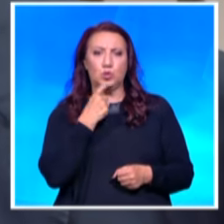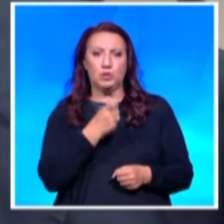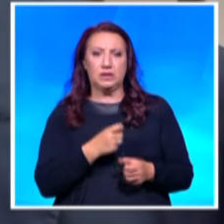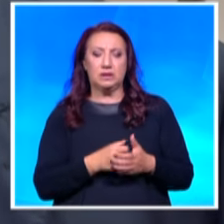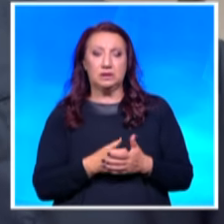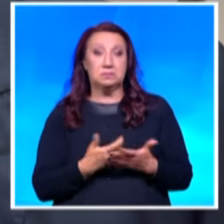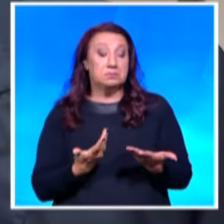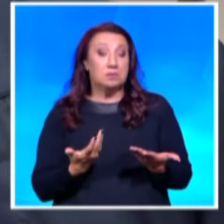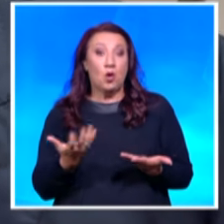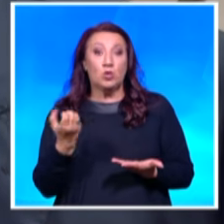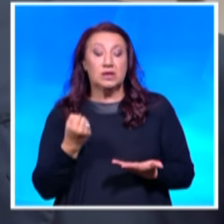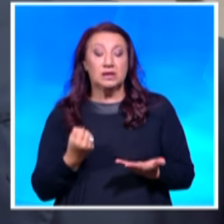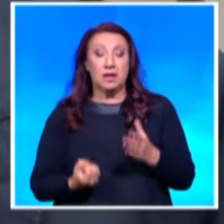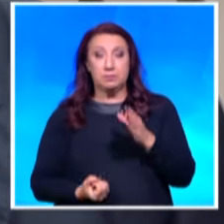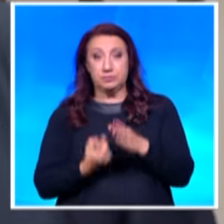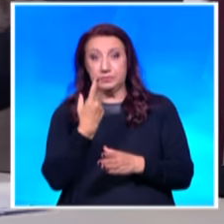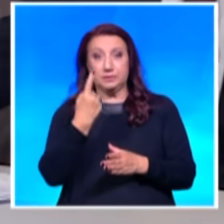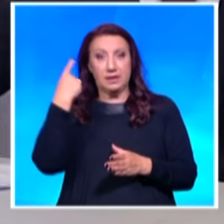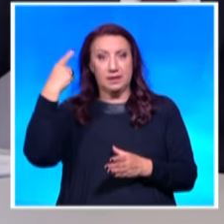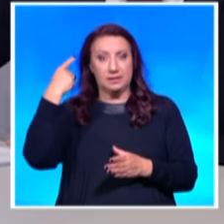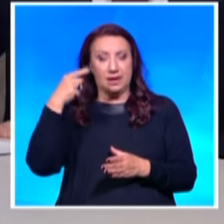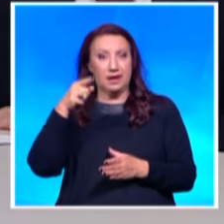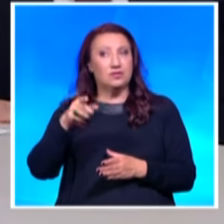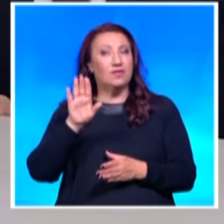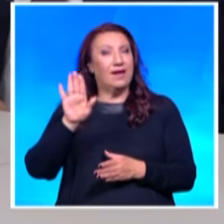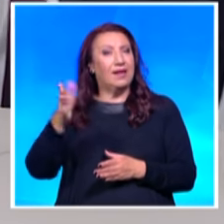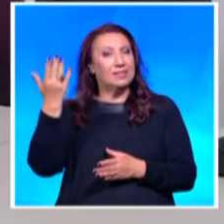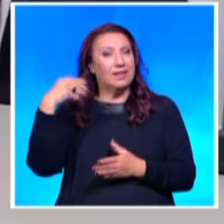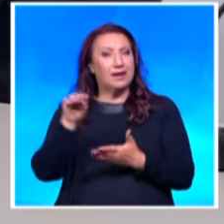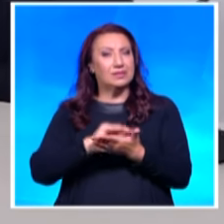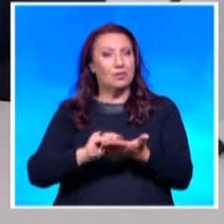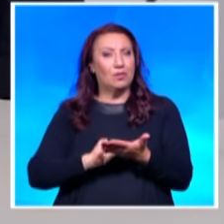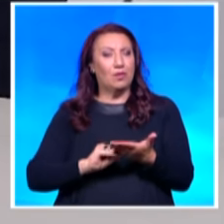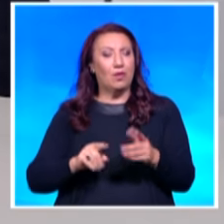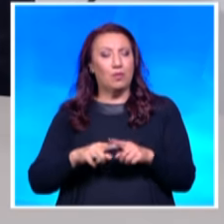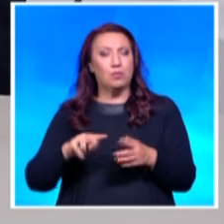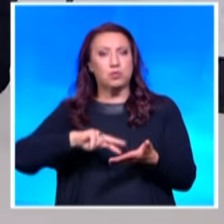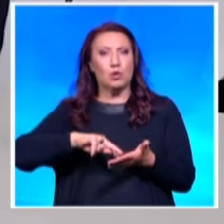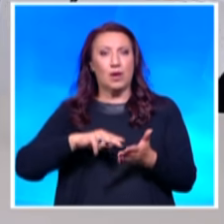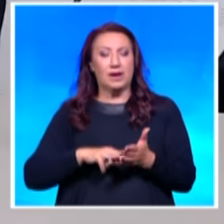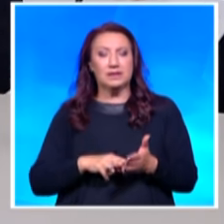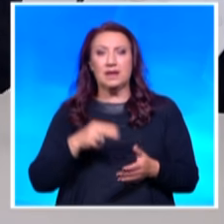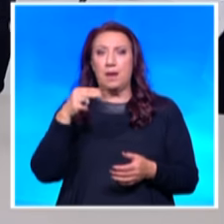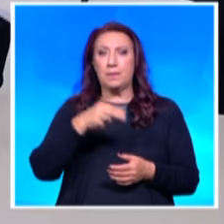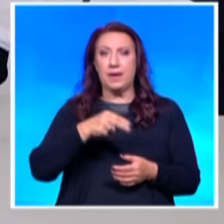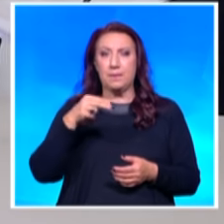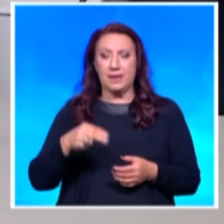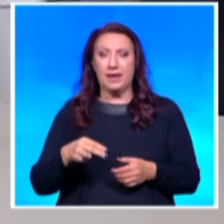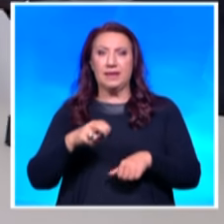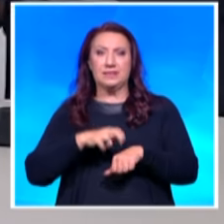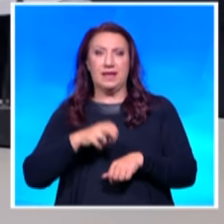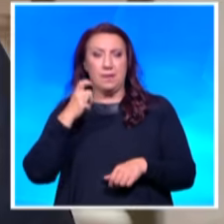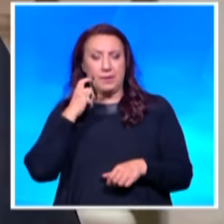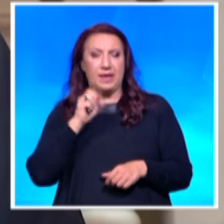идея първоначално да бъде? Това беше от проекта, който бяха работили работните групи на ППДБ и на ГЕРБ. И ние го